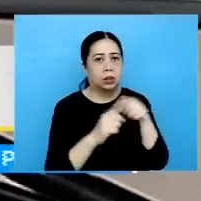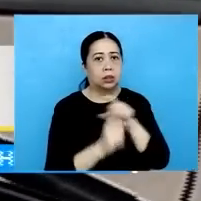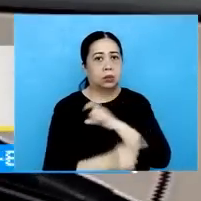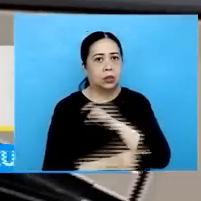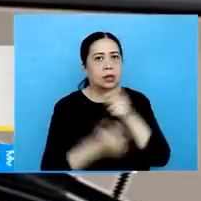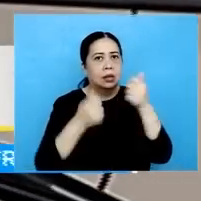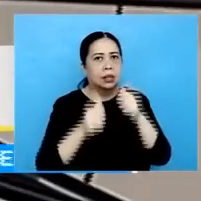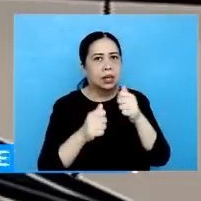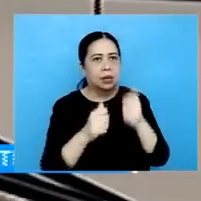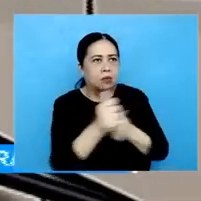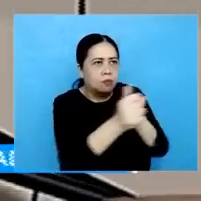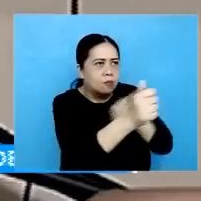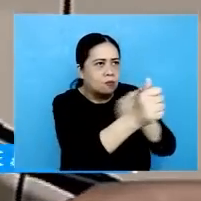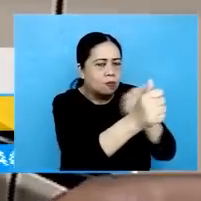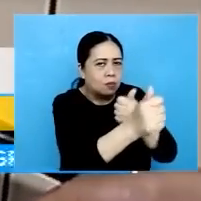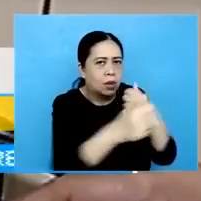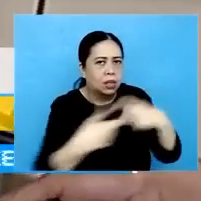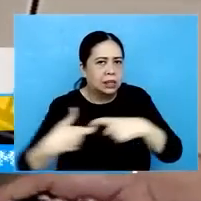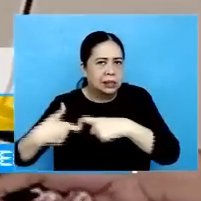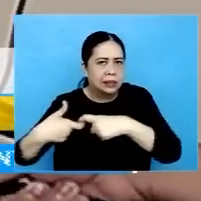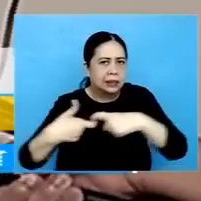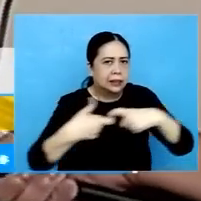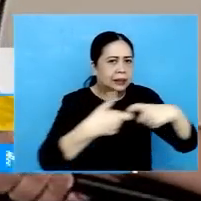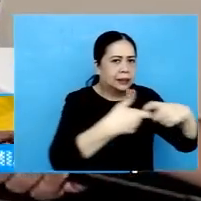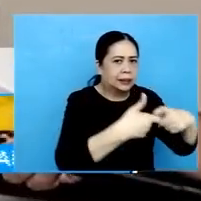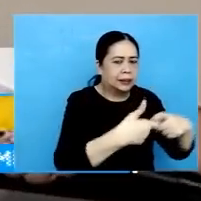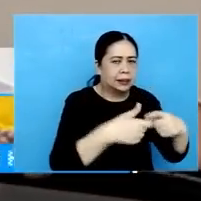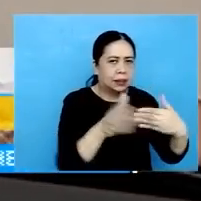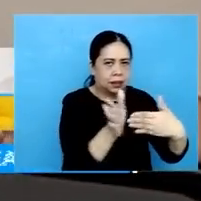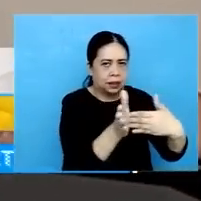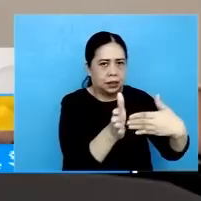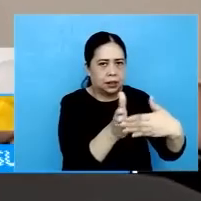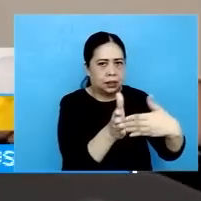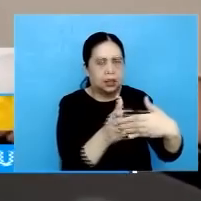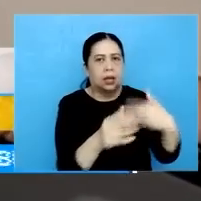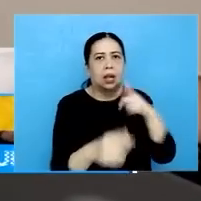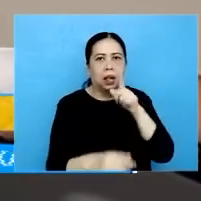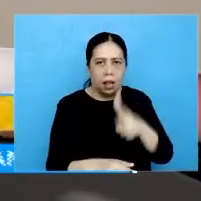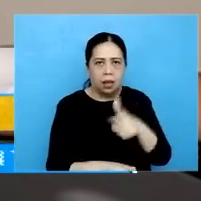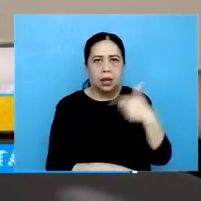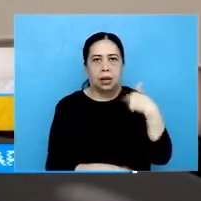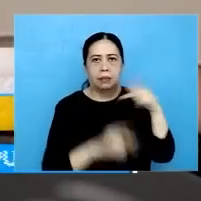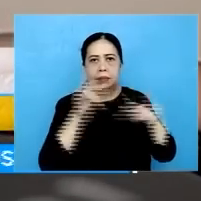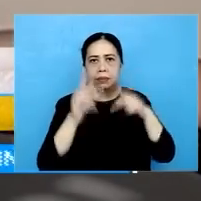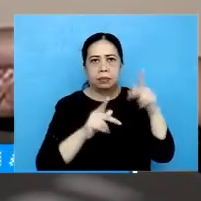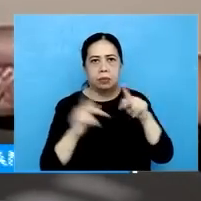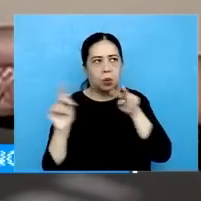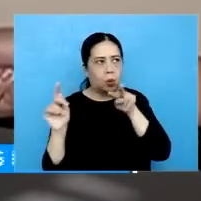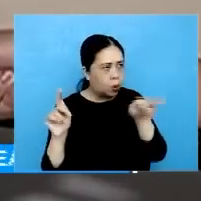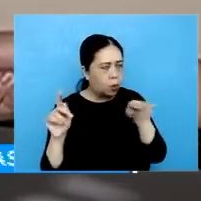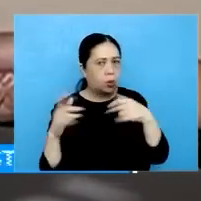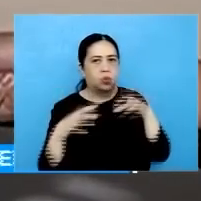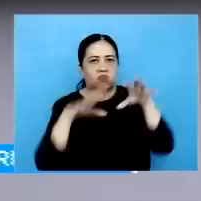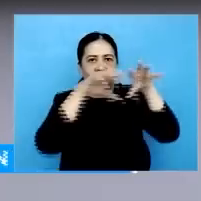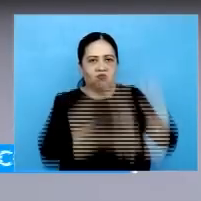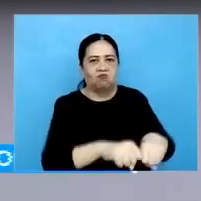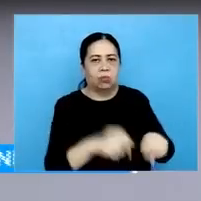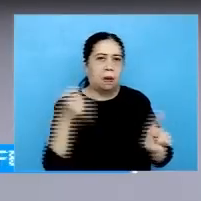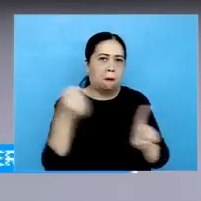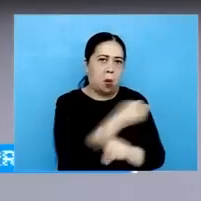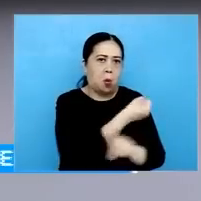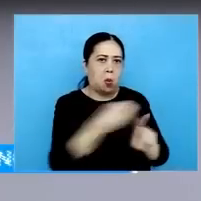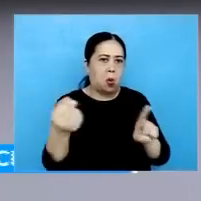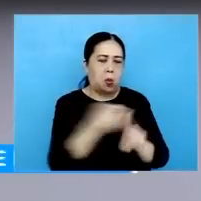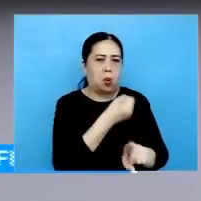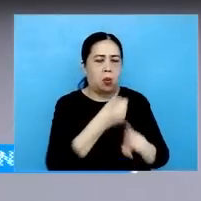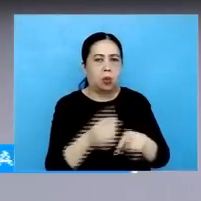niyang habulin hanggang sa nakaladgad siya hanggang dito. Tamang-tama, may mga tao dito, taong bayan, na hold yung suspect at nabugbog pa.